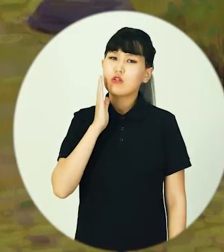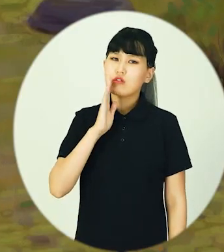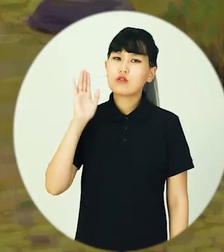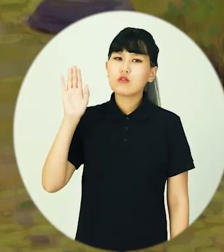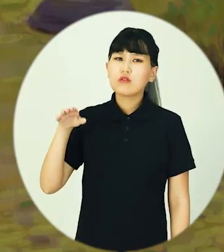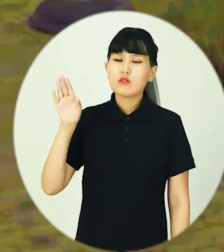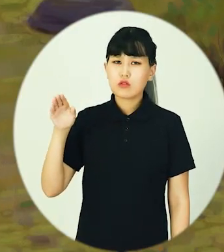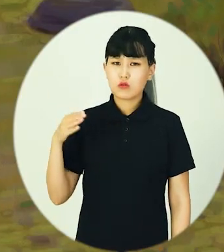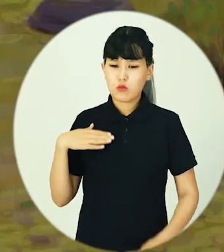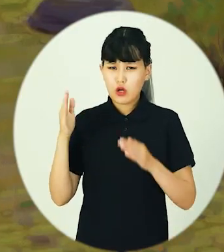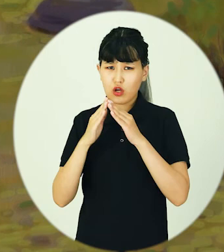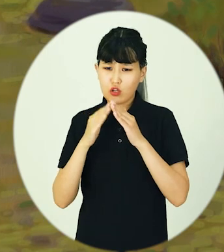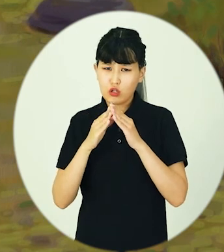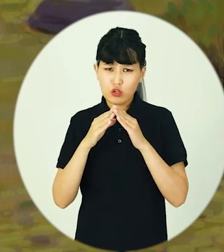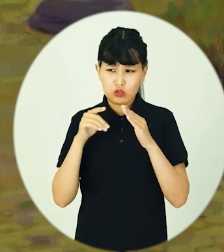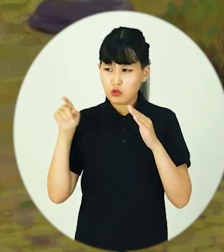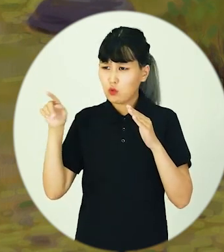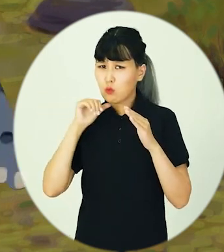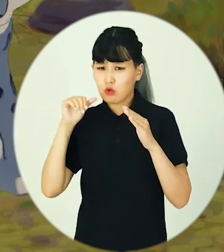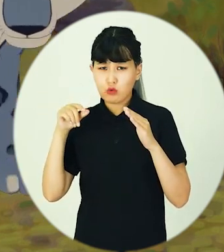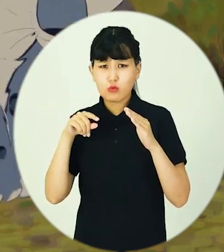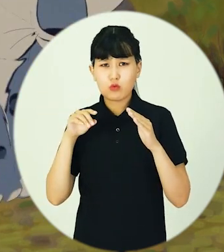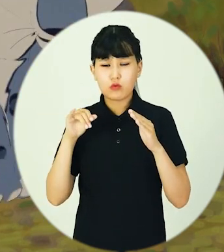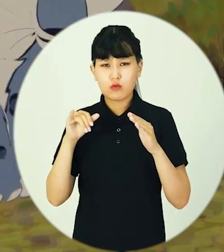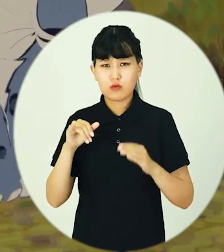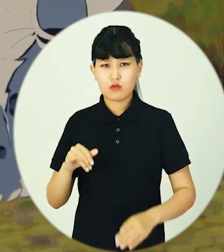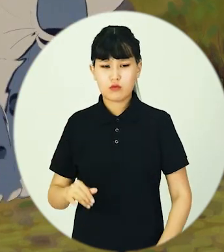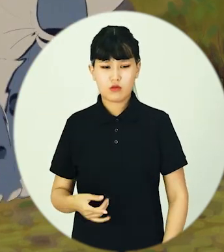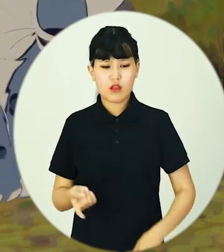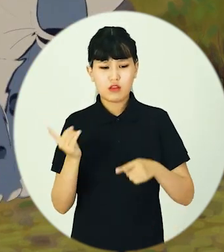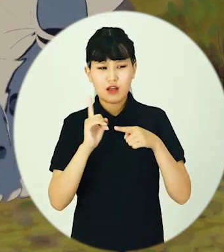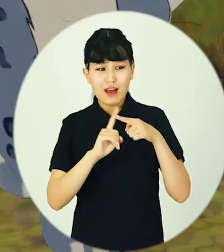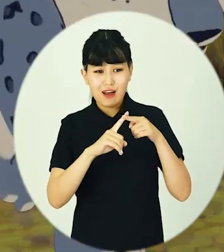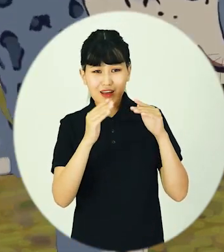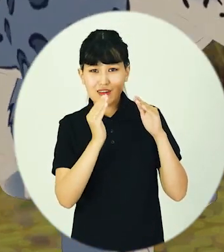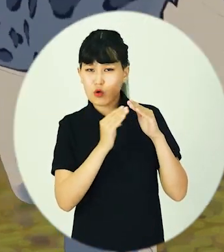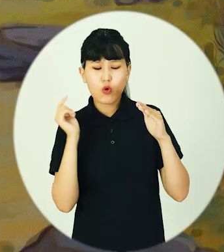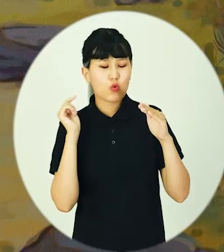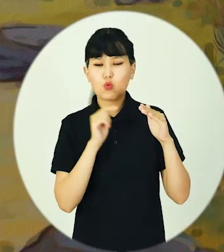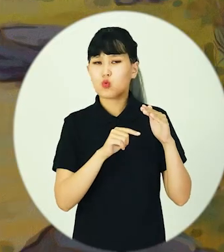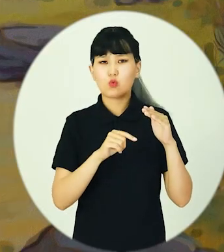Ээжээ, манай өөр ийшээ биш штэ. Бид дахиж тийшээ очихгүй.